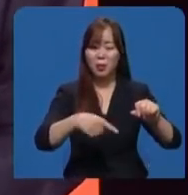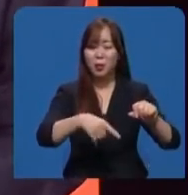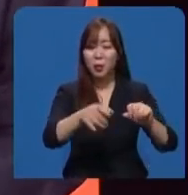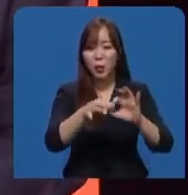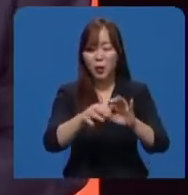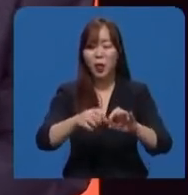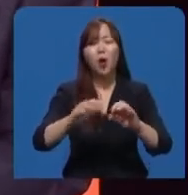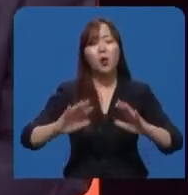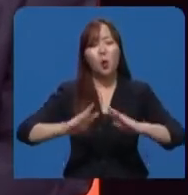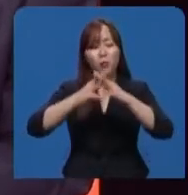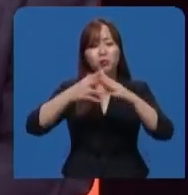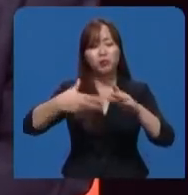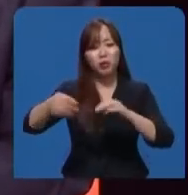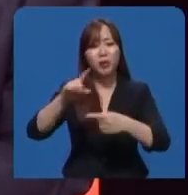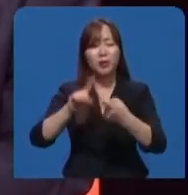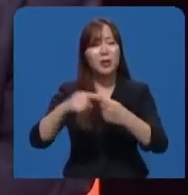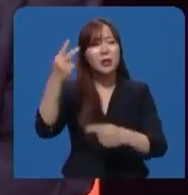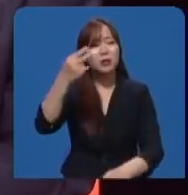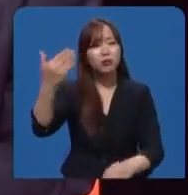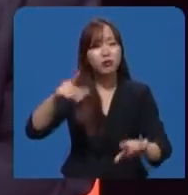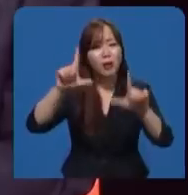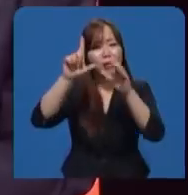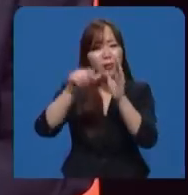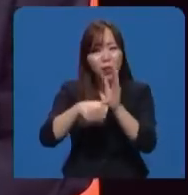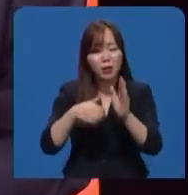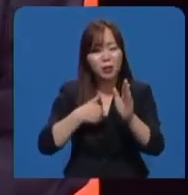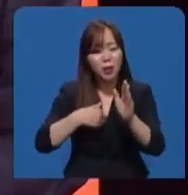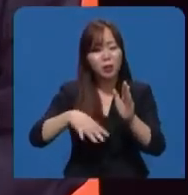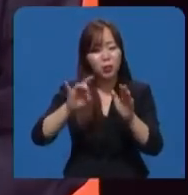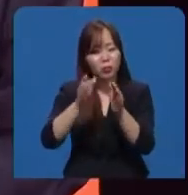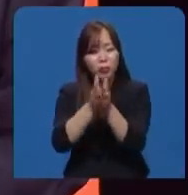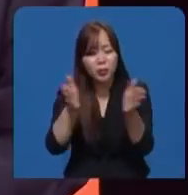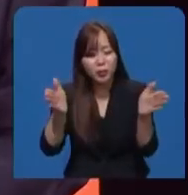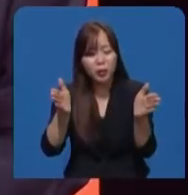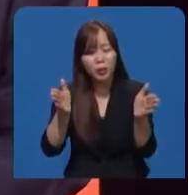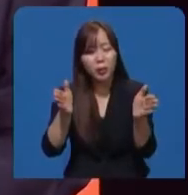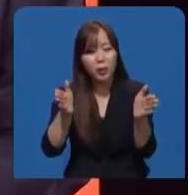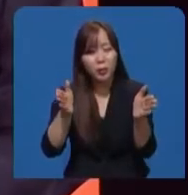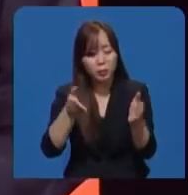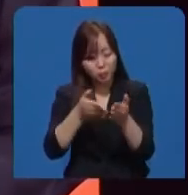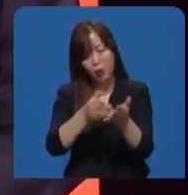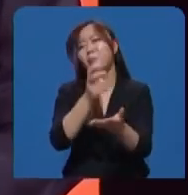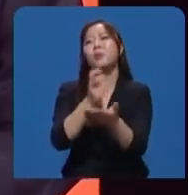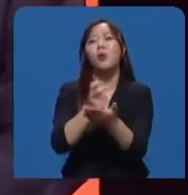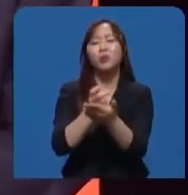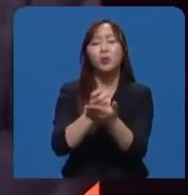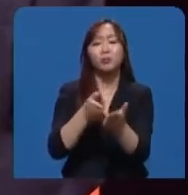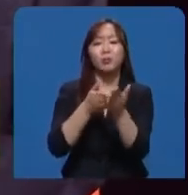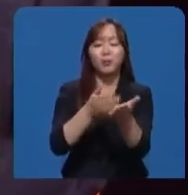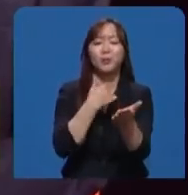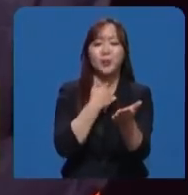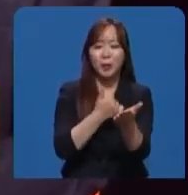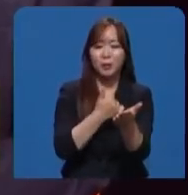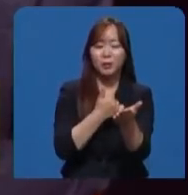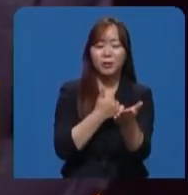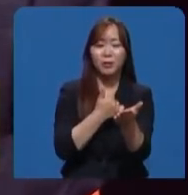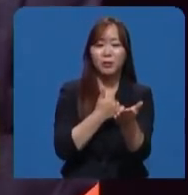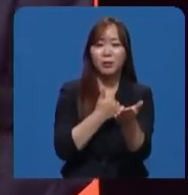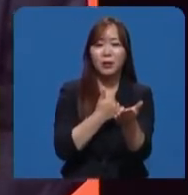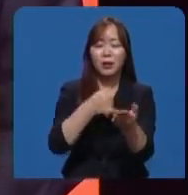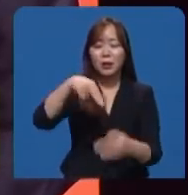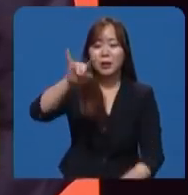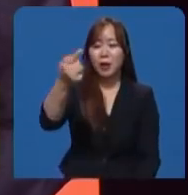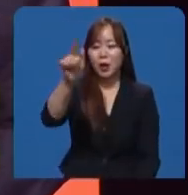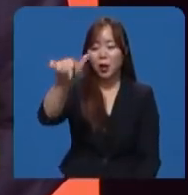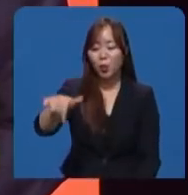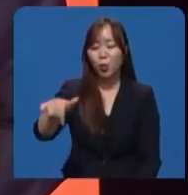아파트 제도인데 이게 2009년도에 제가 한번 도입한 적이 있습니다. 법률로. 도입해서